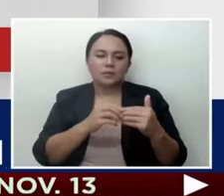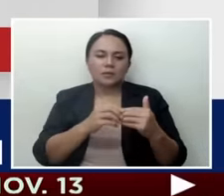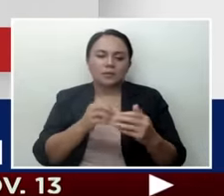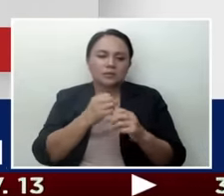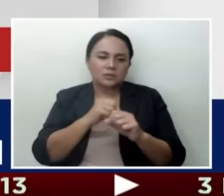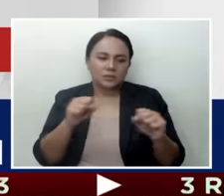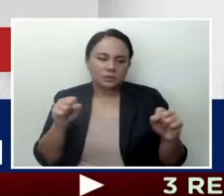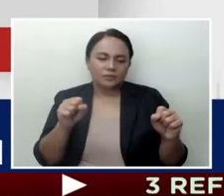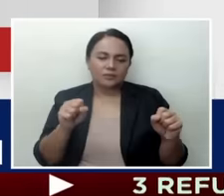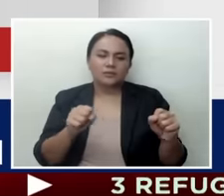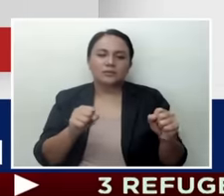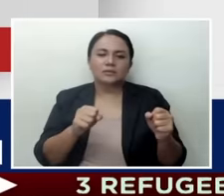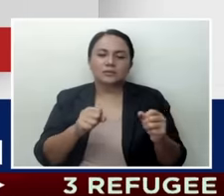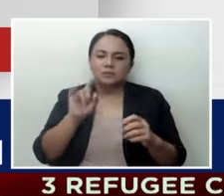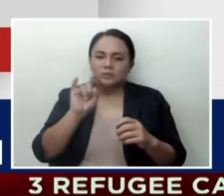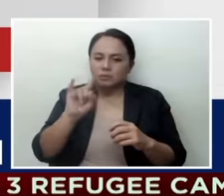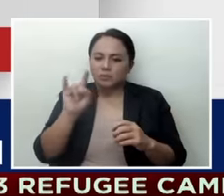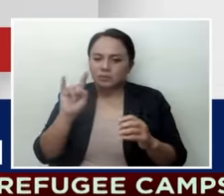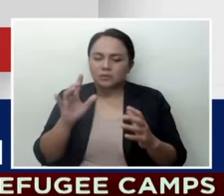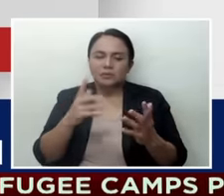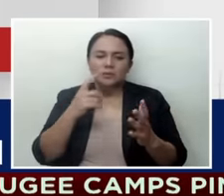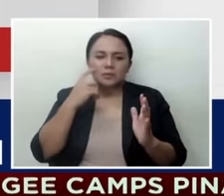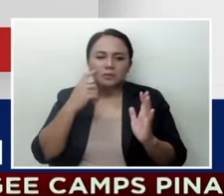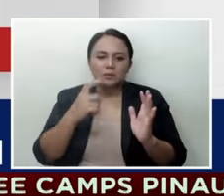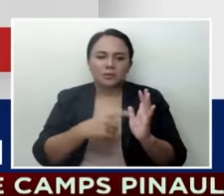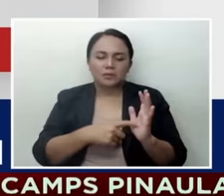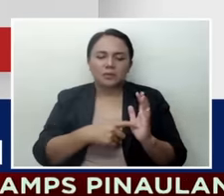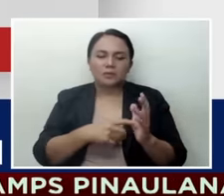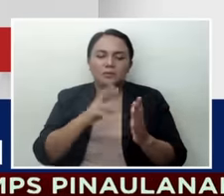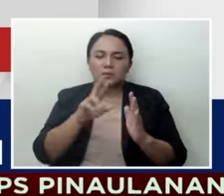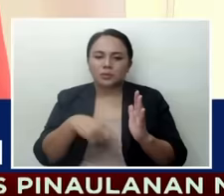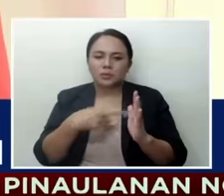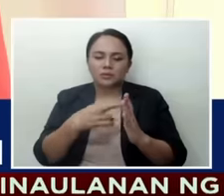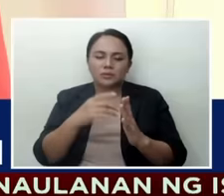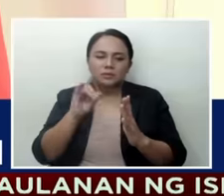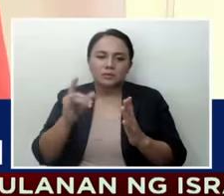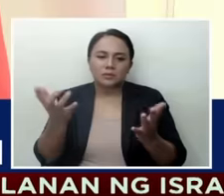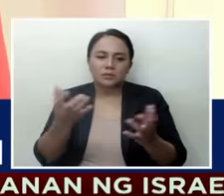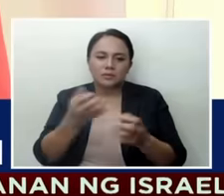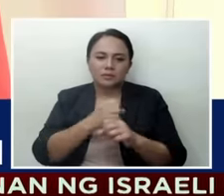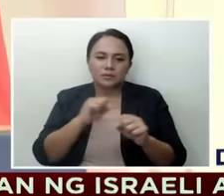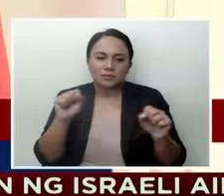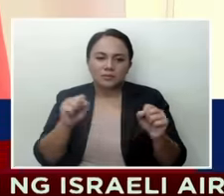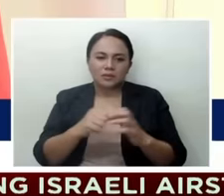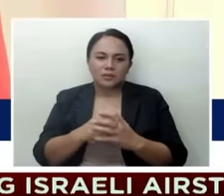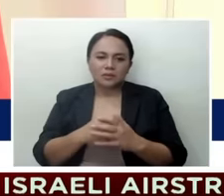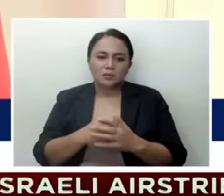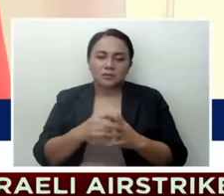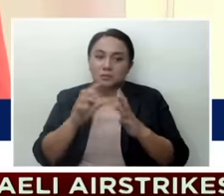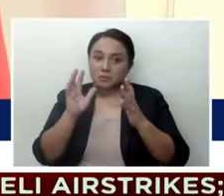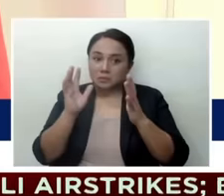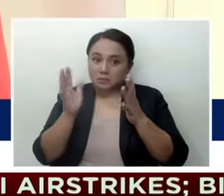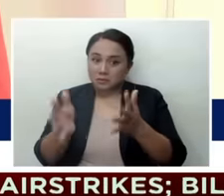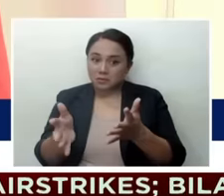ng mga mamamahayag bilang pagkilala sa papel ng media sa demokrasya. Hindi natin pababayaang